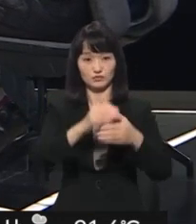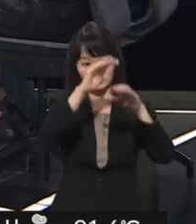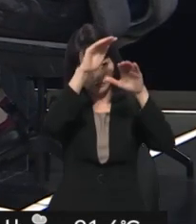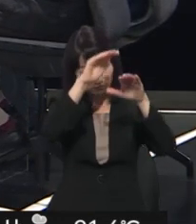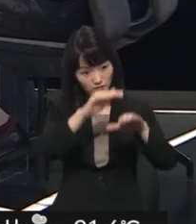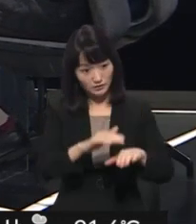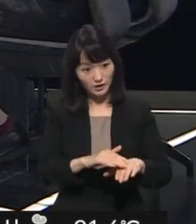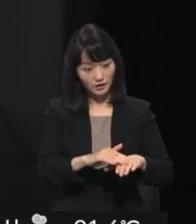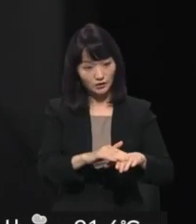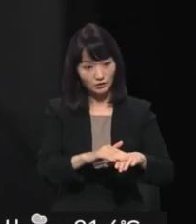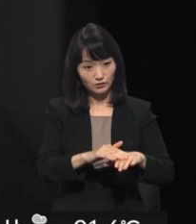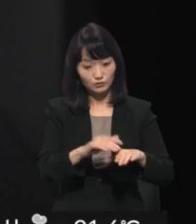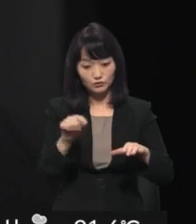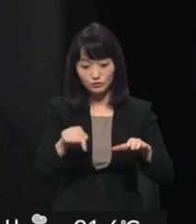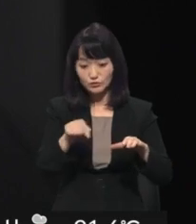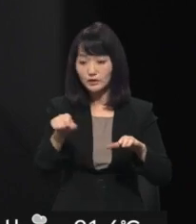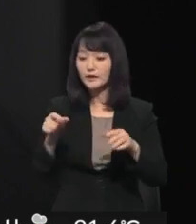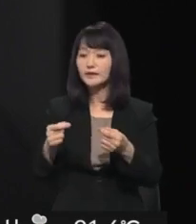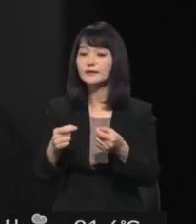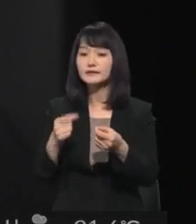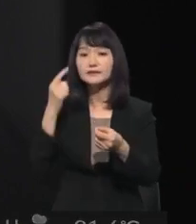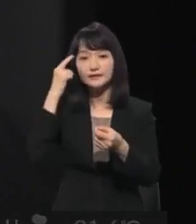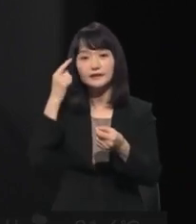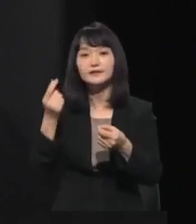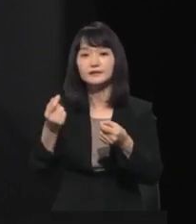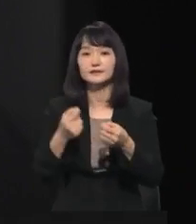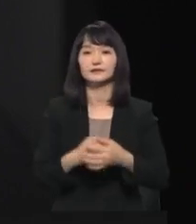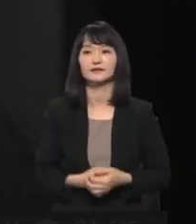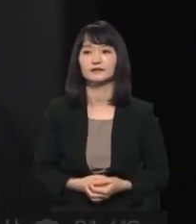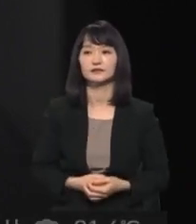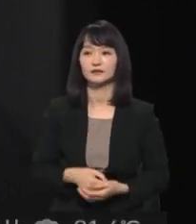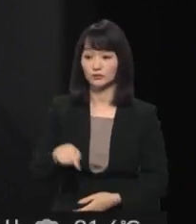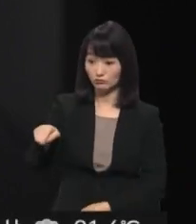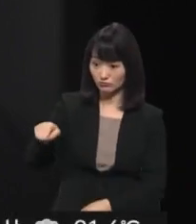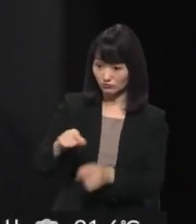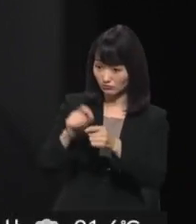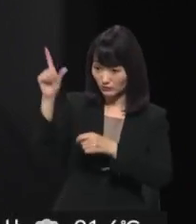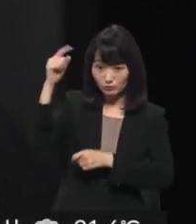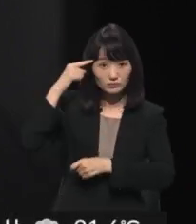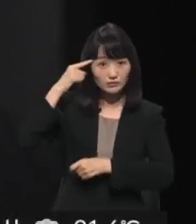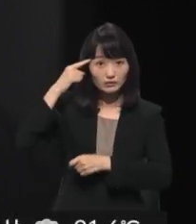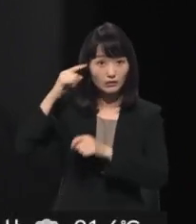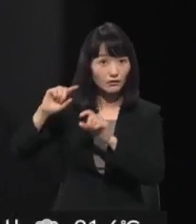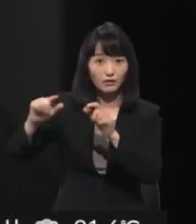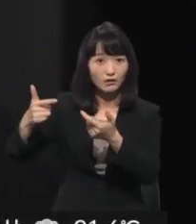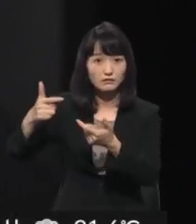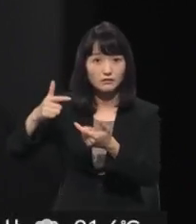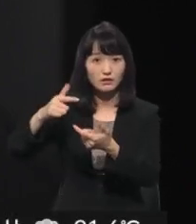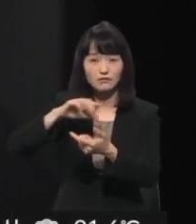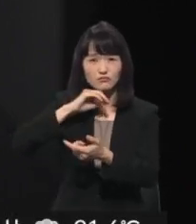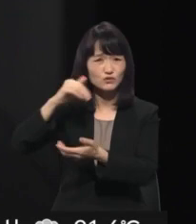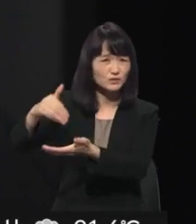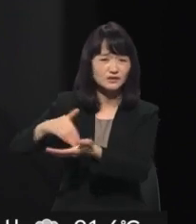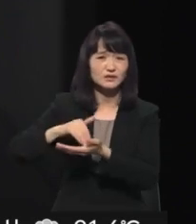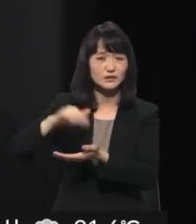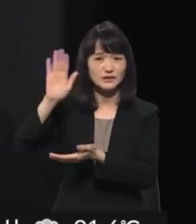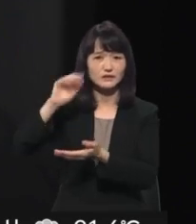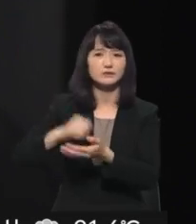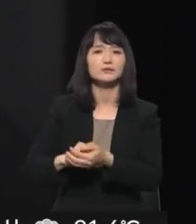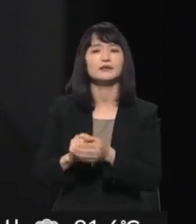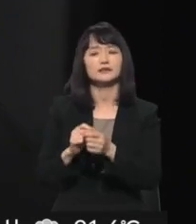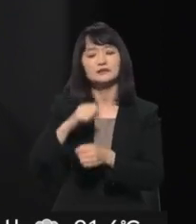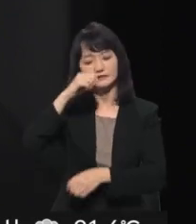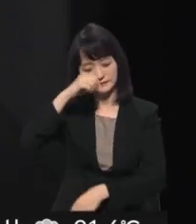경우 같습니다 라고 했을 때 크게 이제 누가 아니 그게 무슨 다 숙연 입니까 라고 문제제기 하지 않으면 그냥 그게 다 정현 으로 가면서